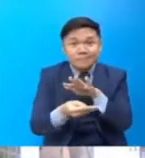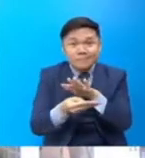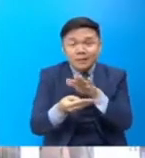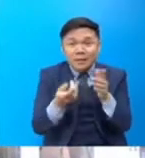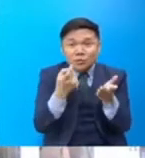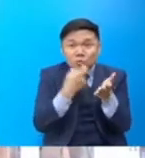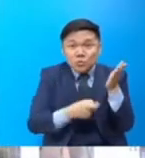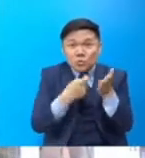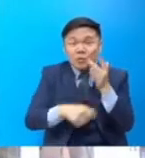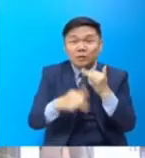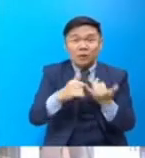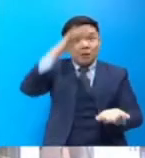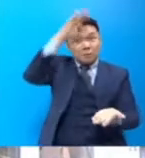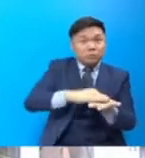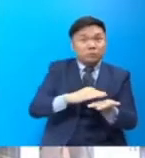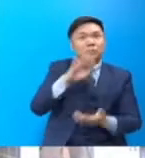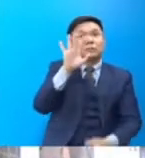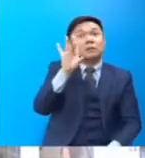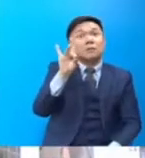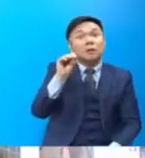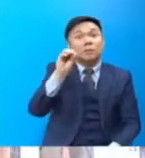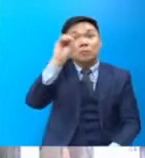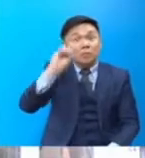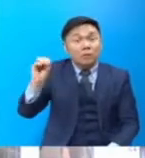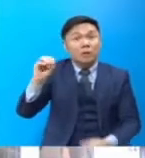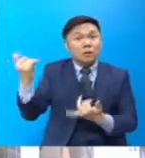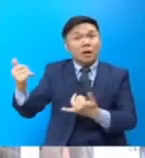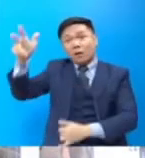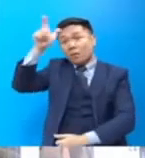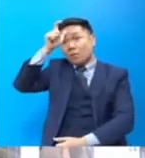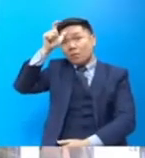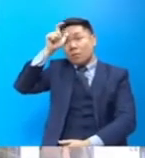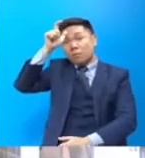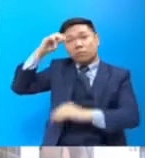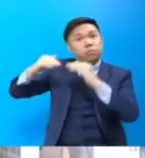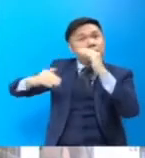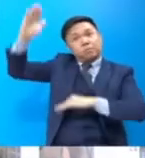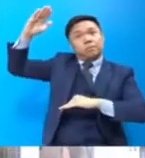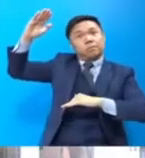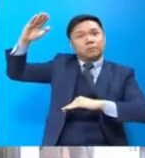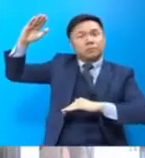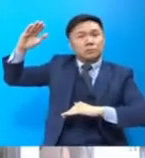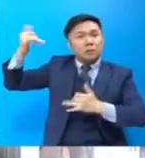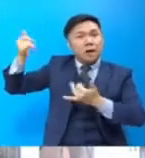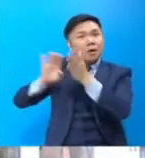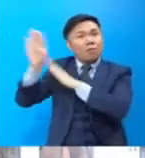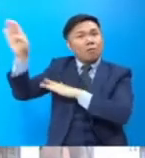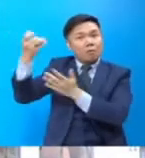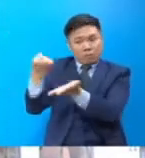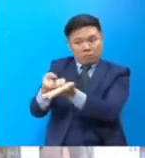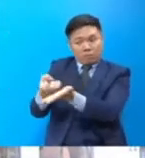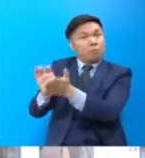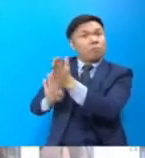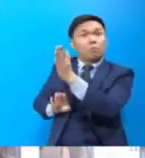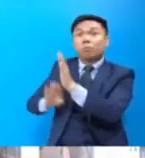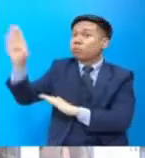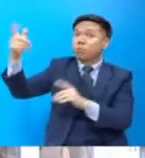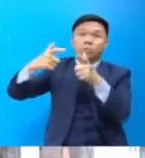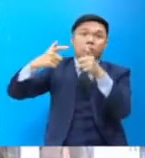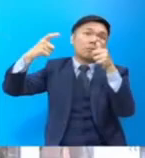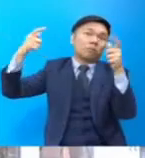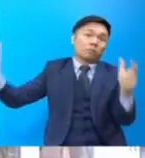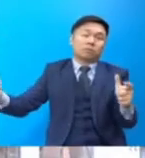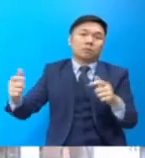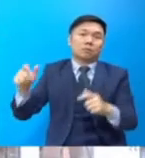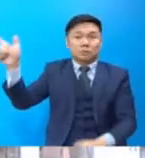nih pada satu tahap juga 80 partus sebaiknya negara turkistan sudah berada satu Liga yang berbeda dalam segi ekonomi dosis ekonomi